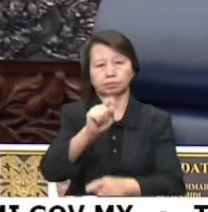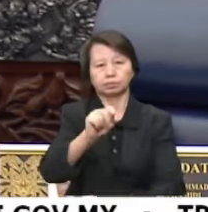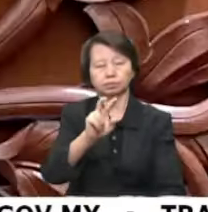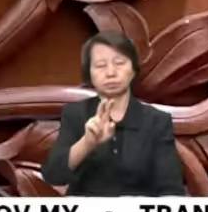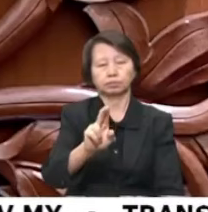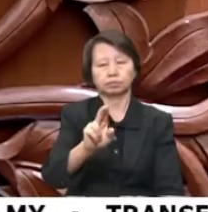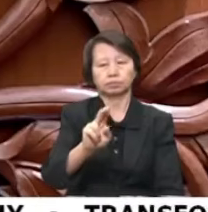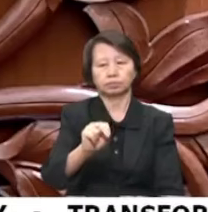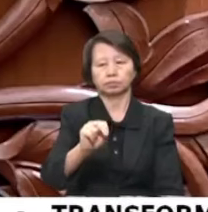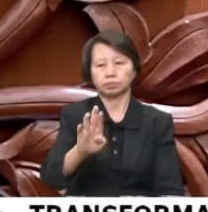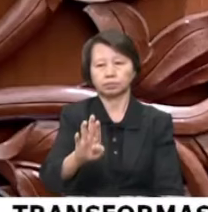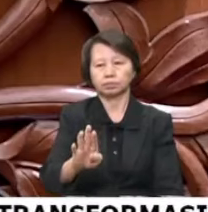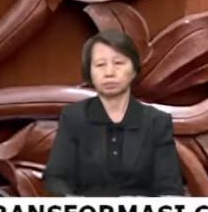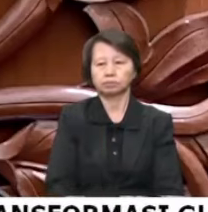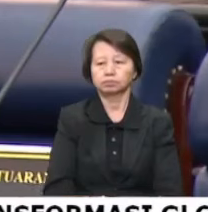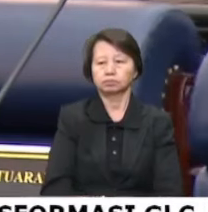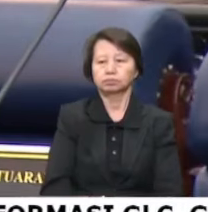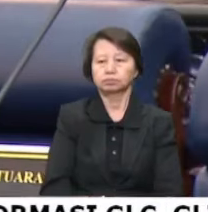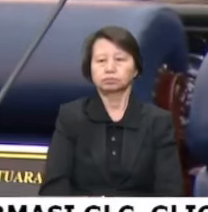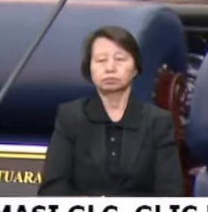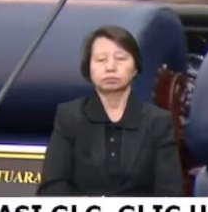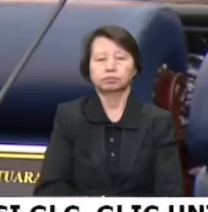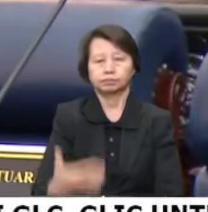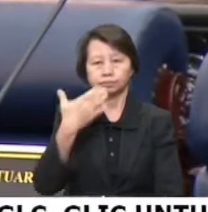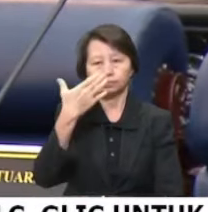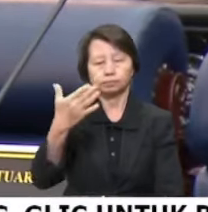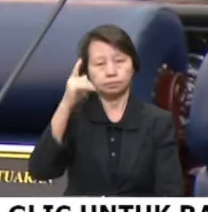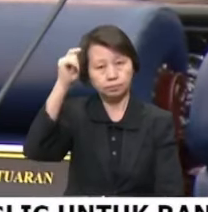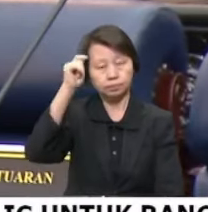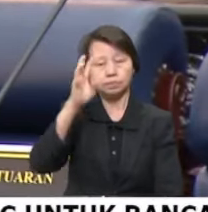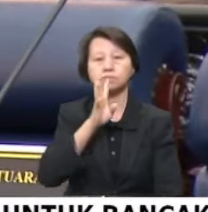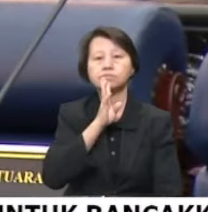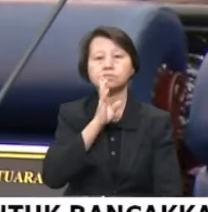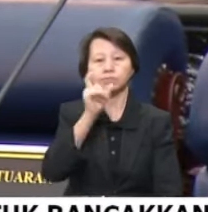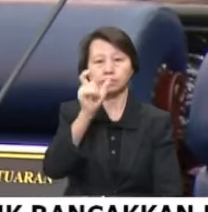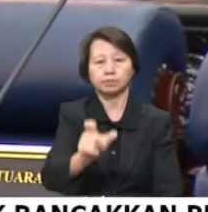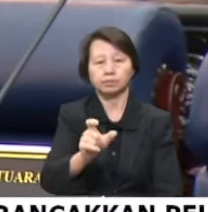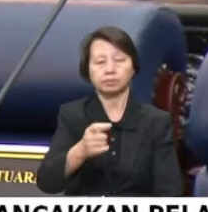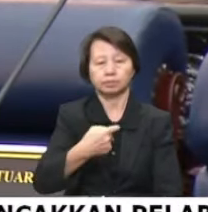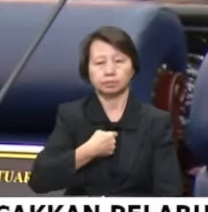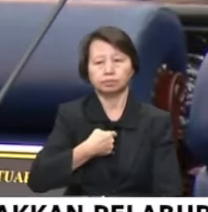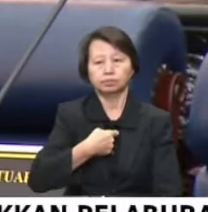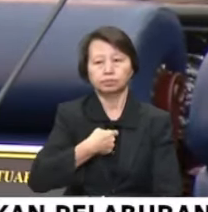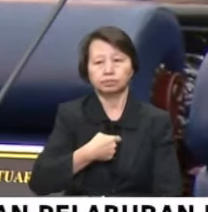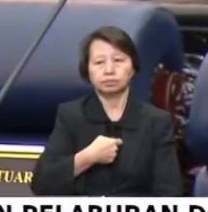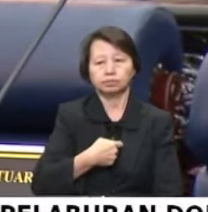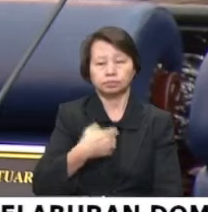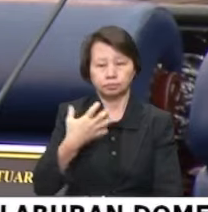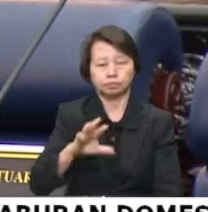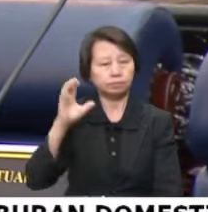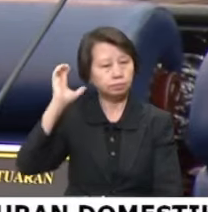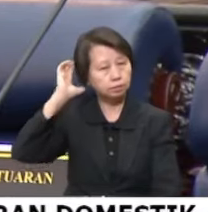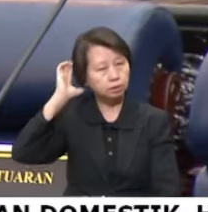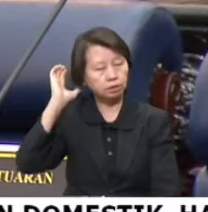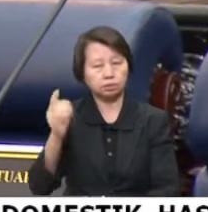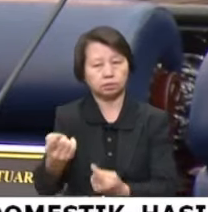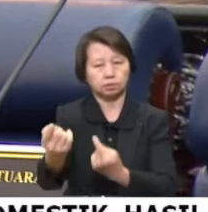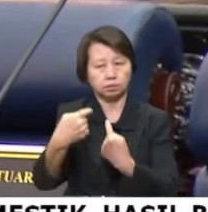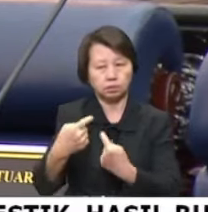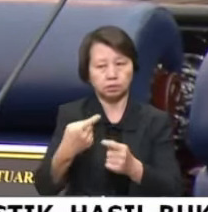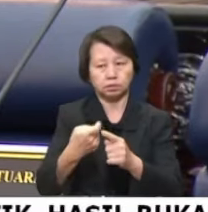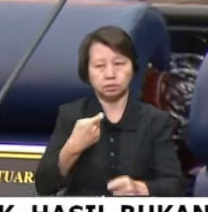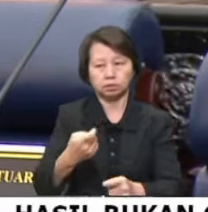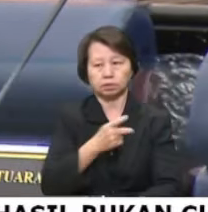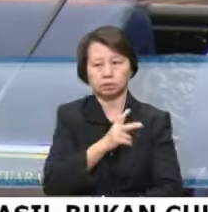Puchong. Terima kasih, Puan Speaker. Saya banggalah dengar jawapan daripada Kementerian